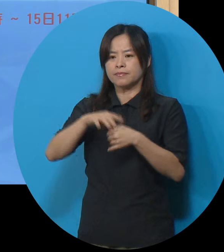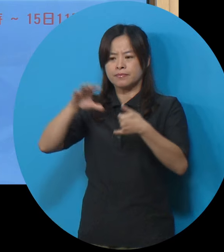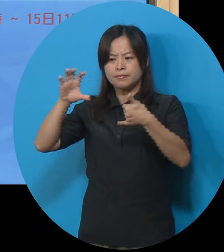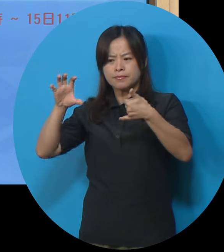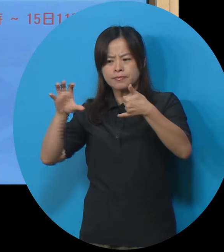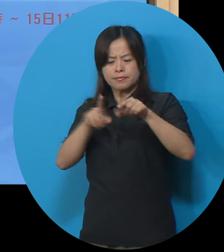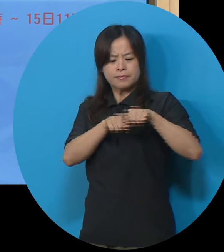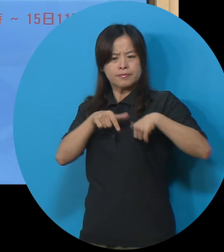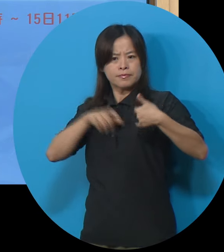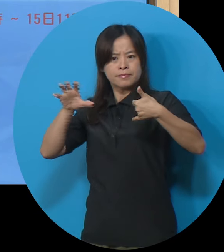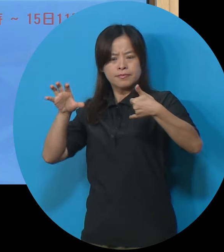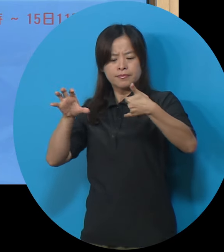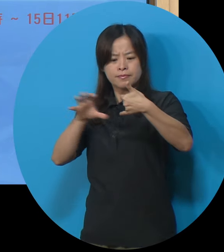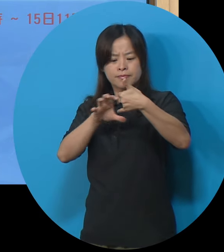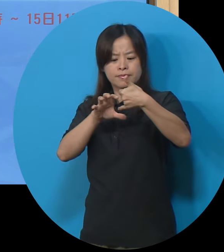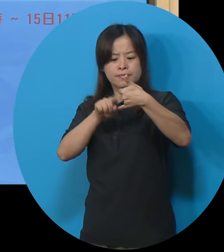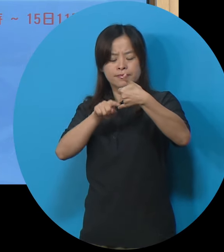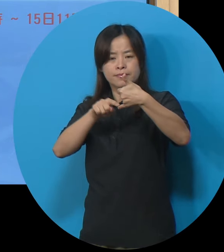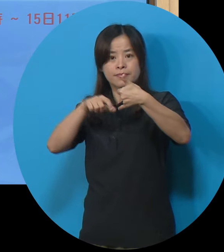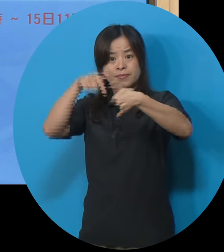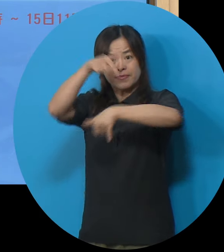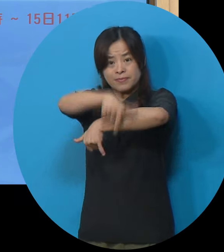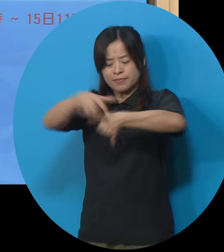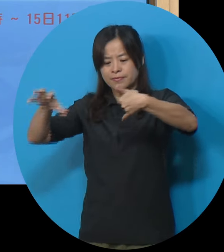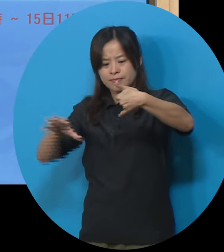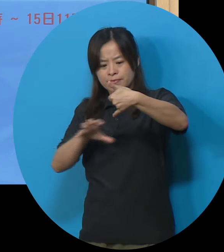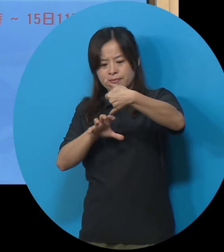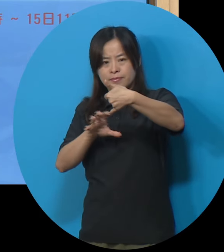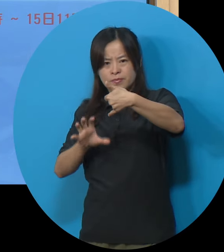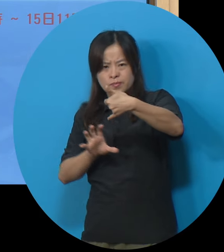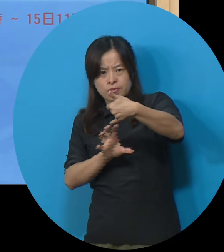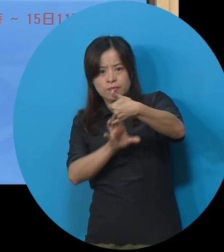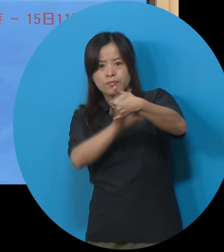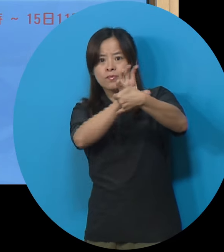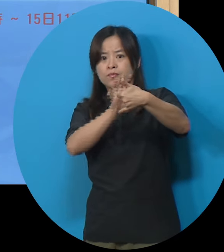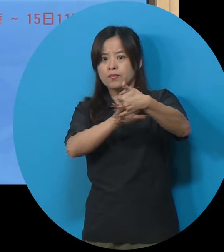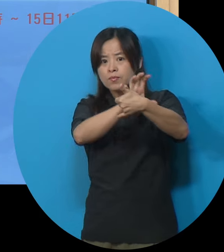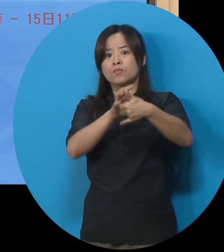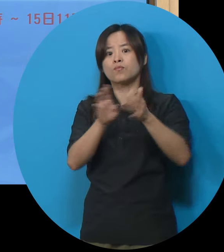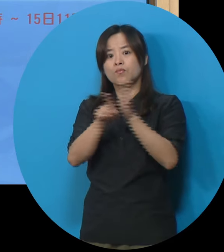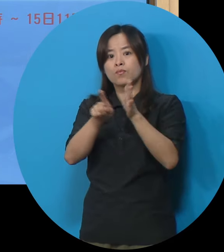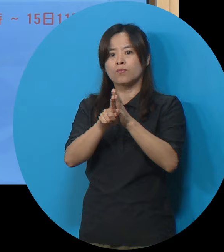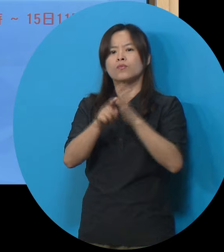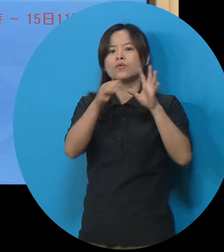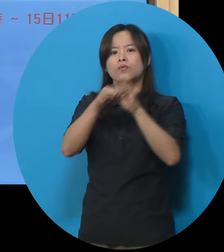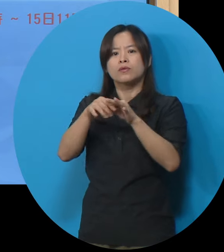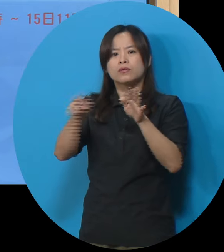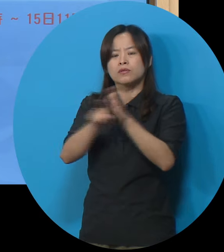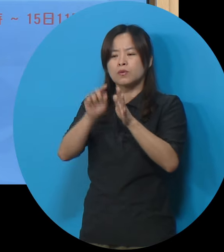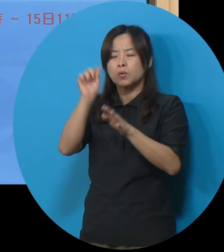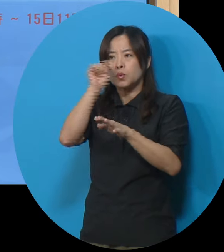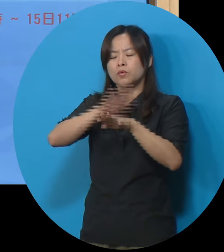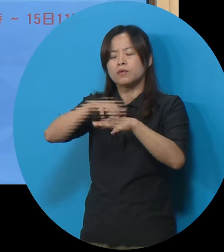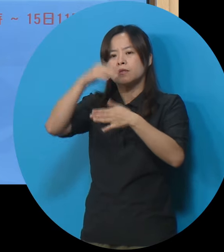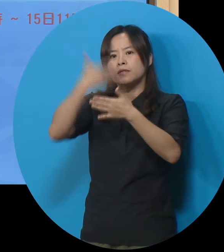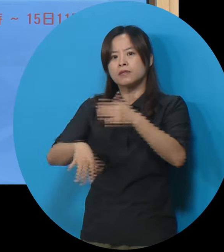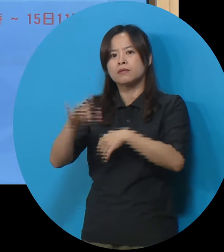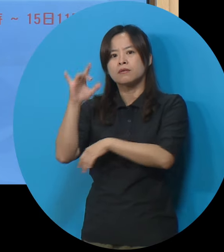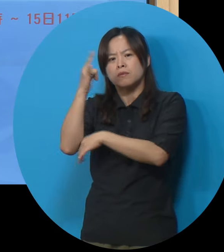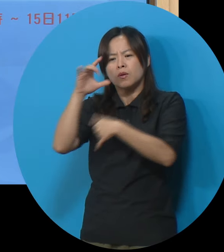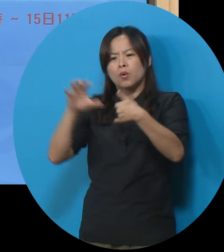它的中心移动到台湾南海峡南部这边逐渐朝西北的方向前进的时候因为它这时候速度有稍微减慢